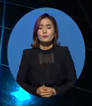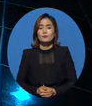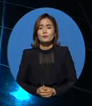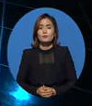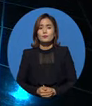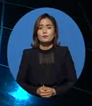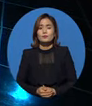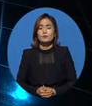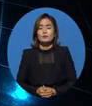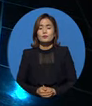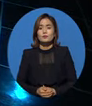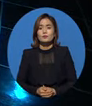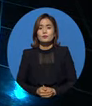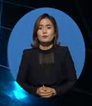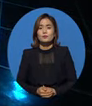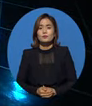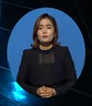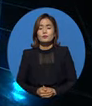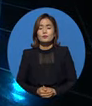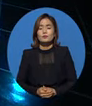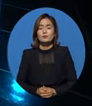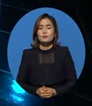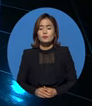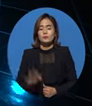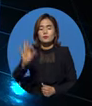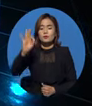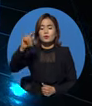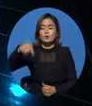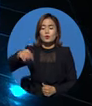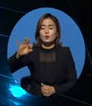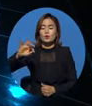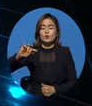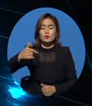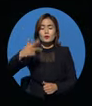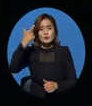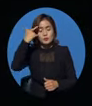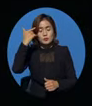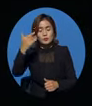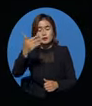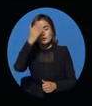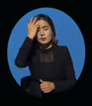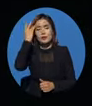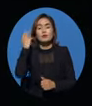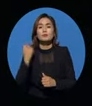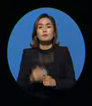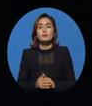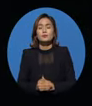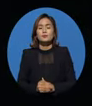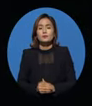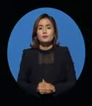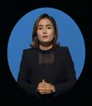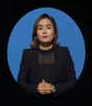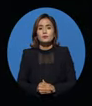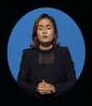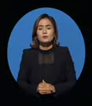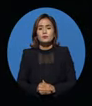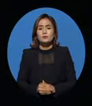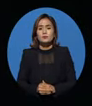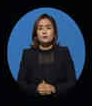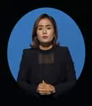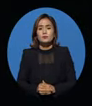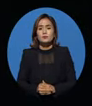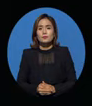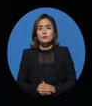아 그래서 뭐 원식 o 에게도 질문을 해야 되니까 제가 하겠습니다 어 스